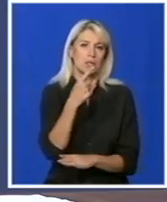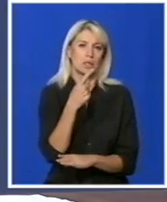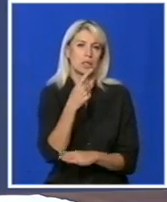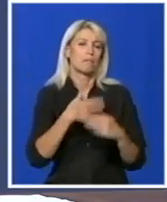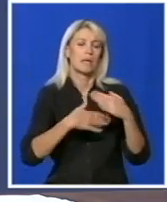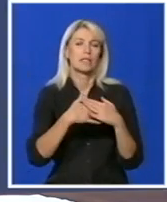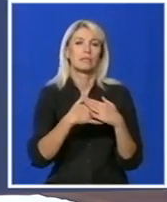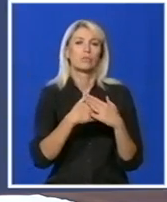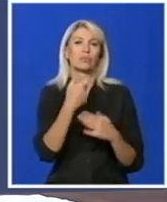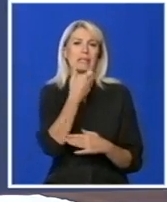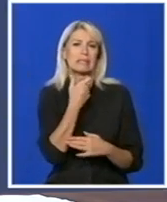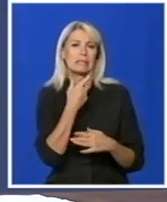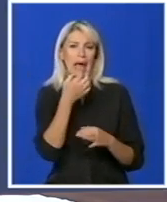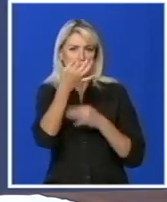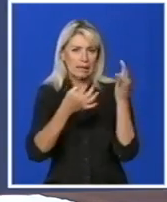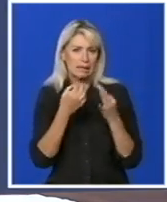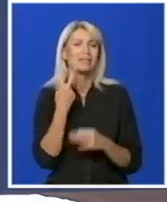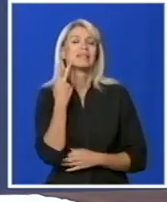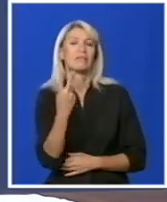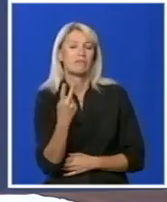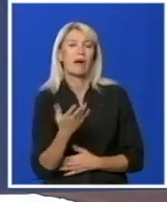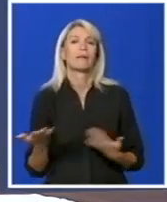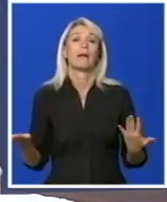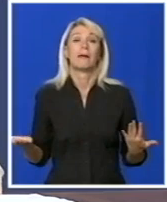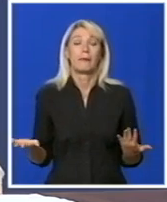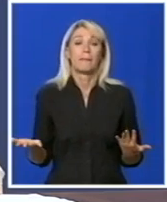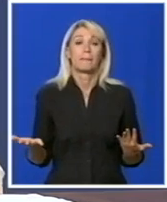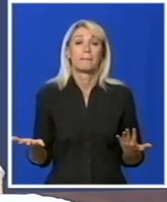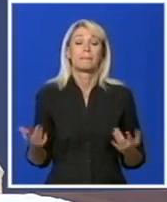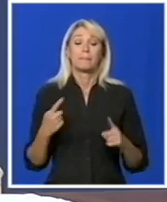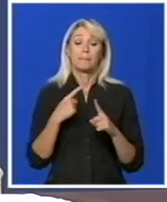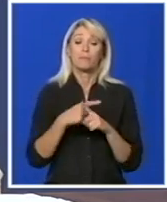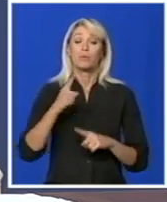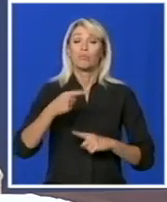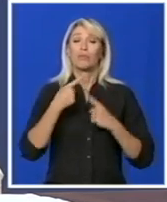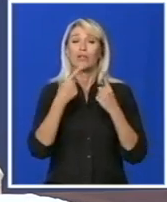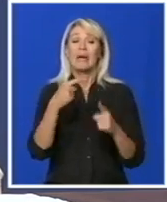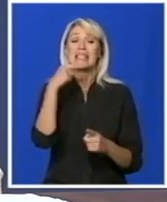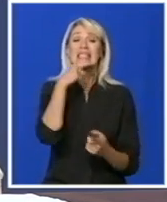sati. Pri tome, moram da kažem da u zoni koju